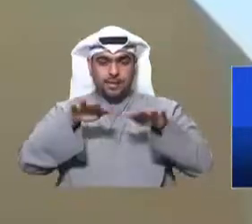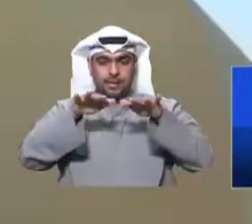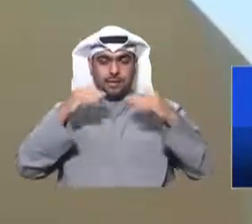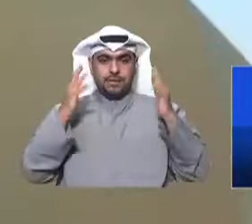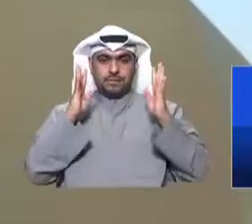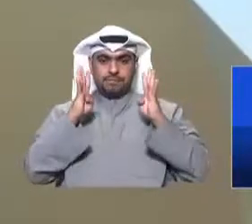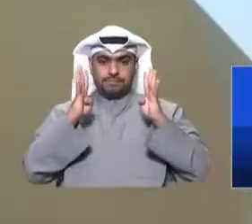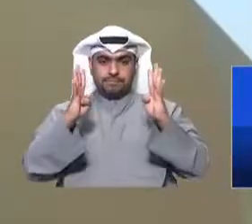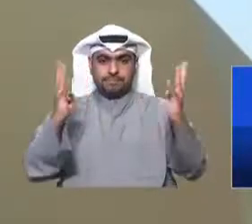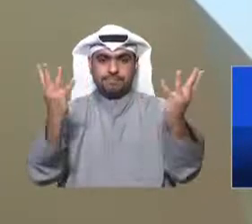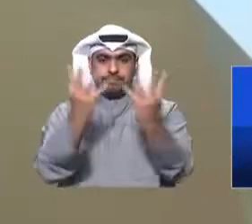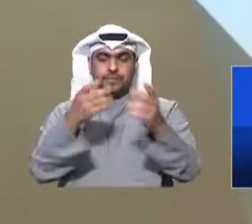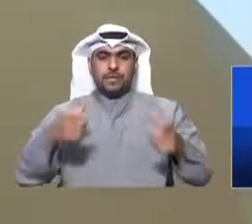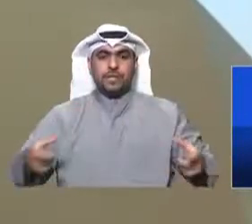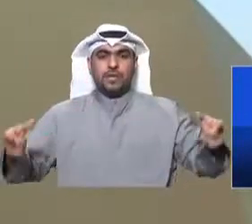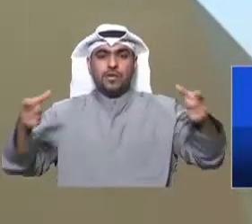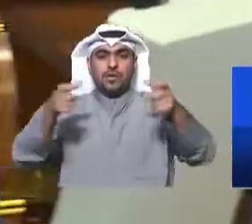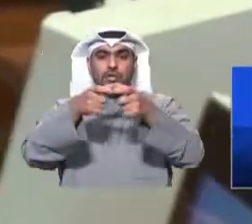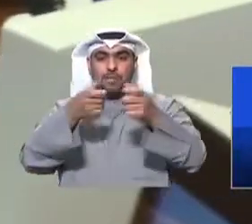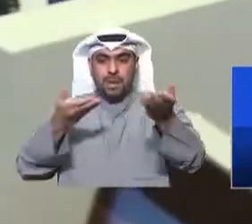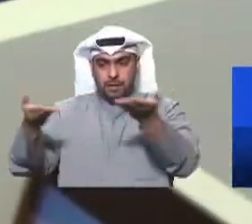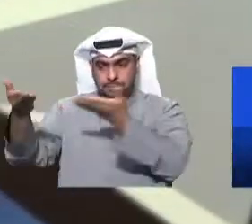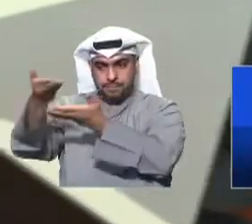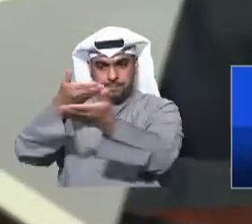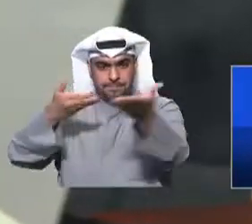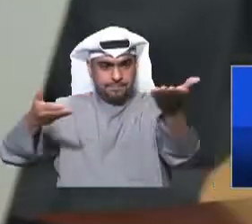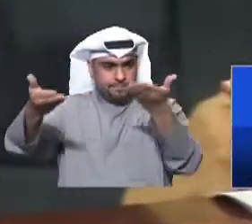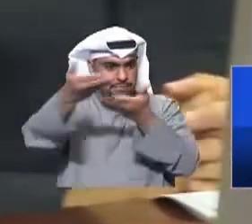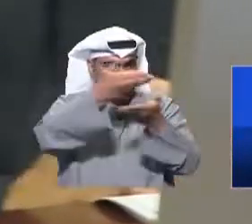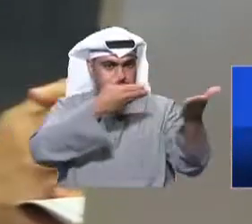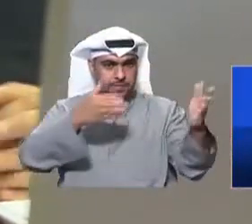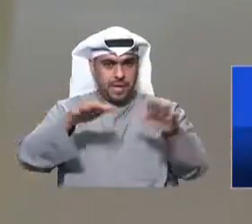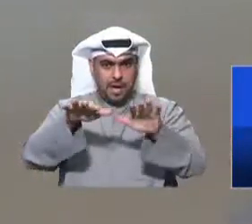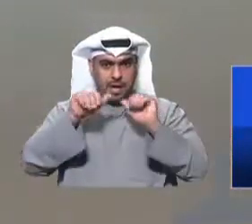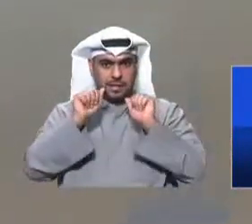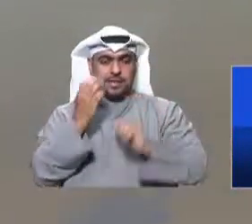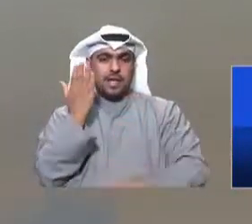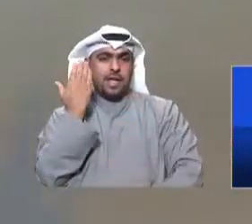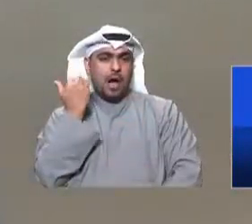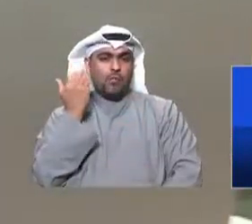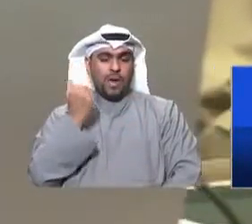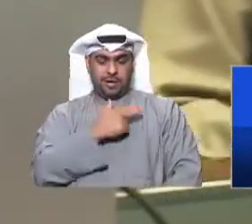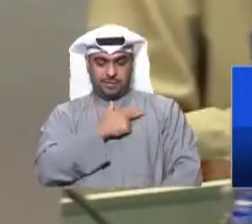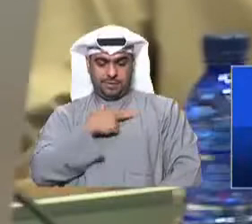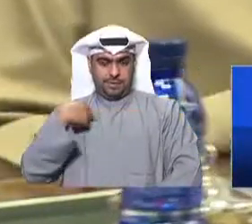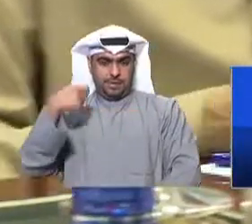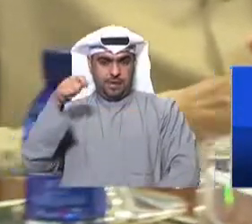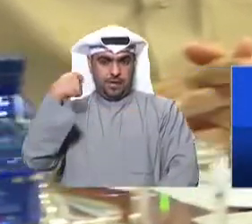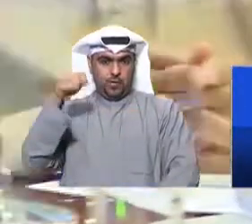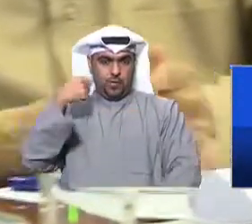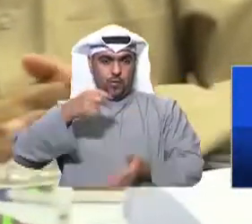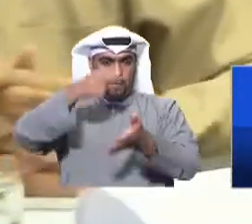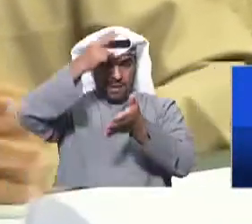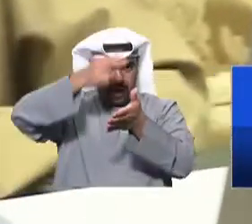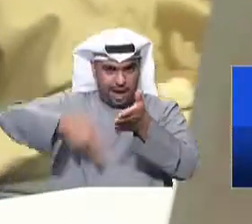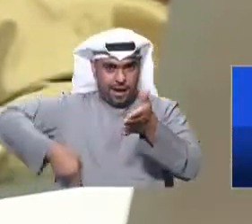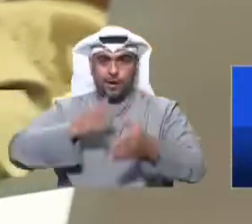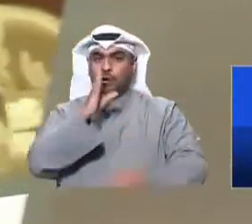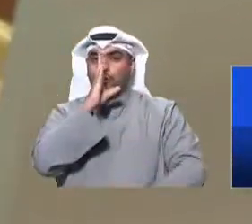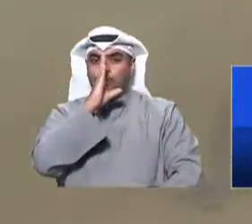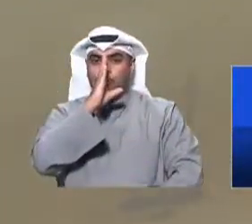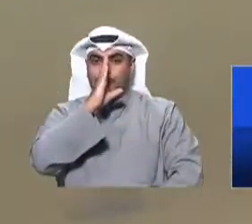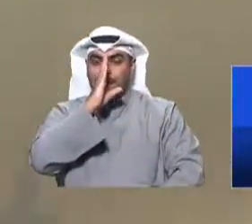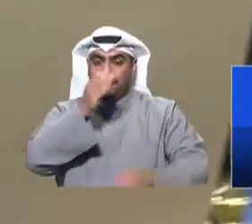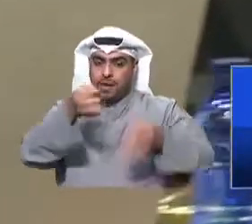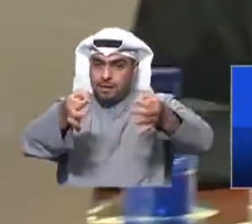الحكومية المعنية بذات الشأن. اللجنة ناقشت كل التقارير المقدمة من الجهات المعنية بمكافحة انتشار فيروس